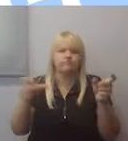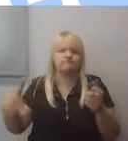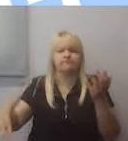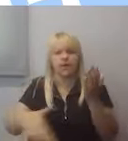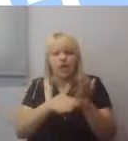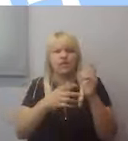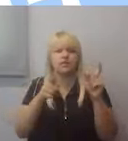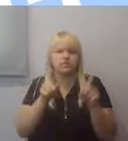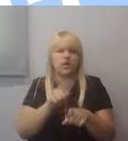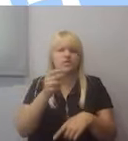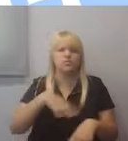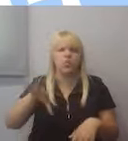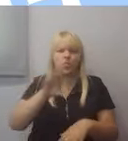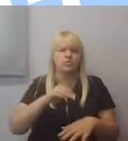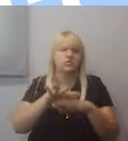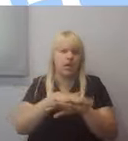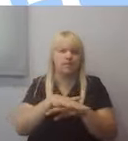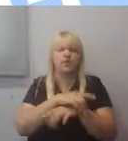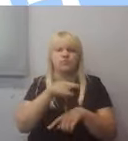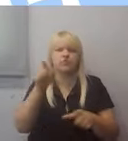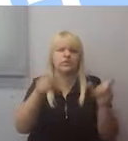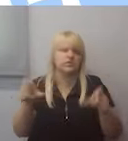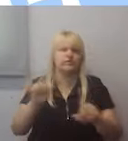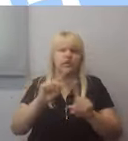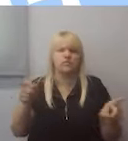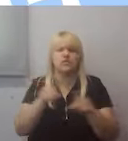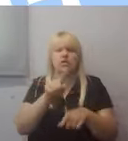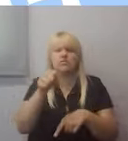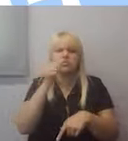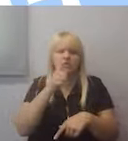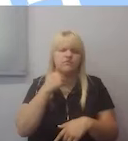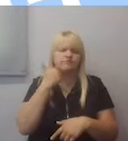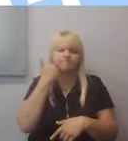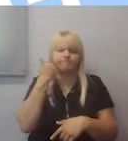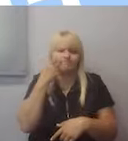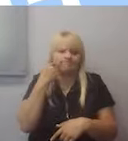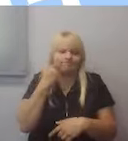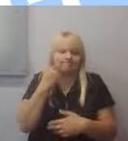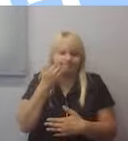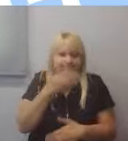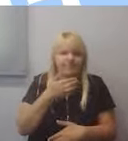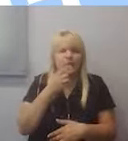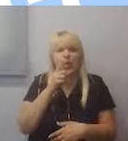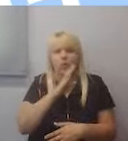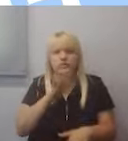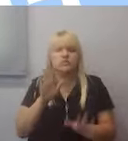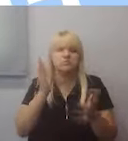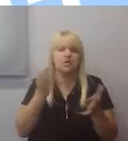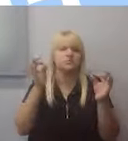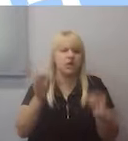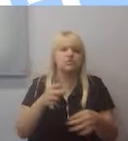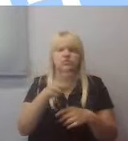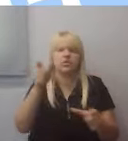sabiedrības vidus ir tie cilvēki viņi bieži ir tik kūtri un un klusi ja bet patiesībā viņi ļoti